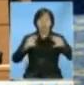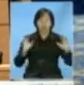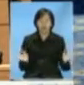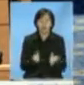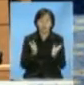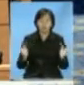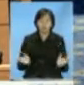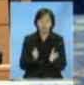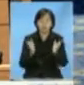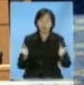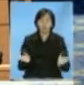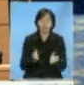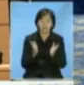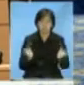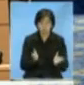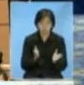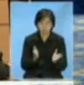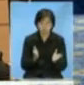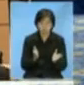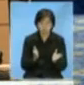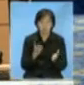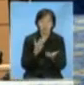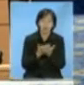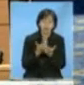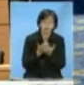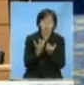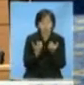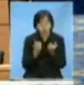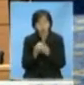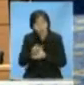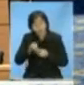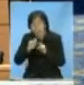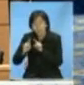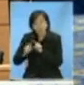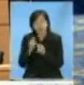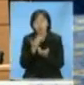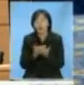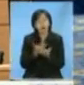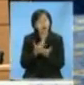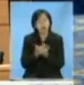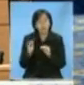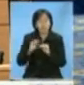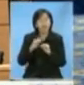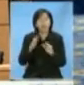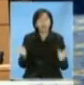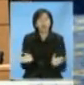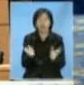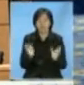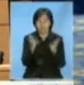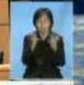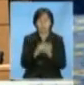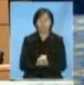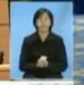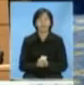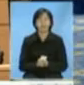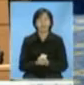ริมยกระดับราคาสินค้าเกษตรเลยจากคำแถลงน